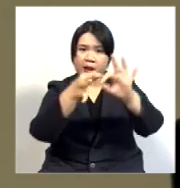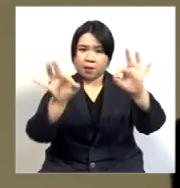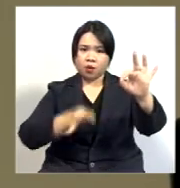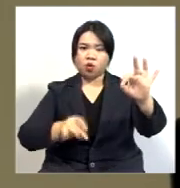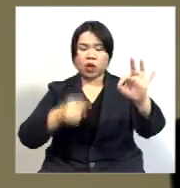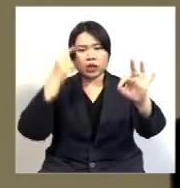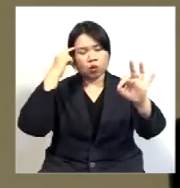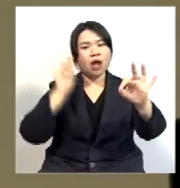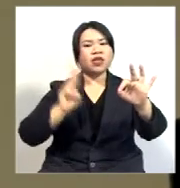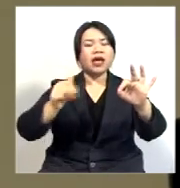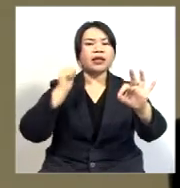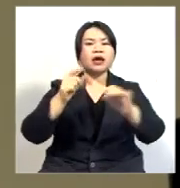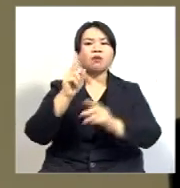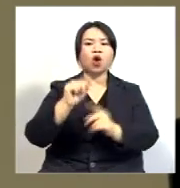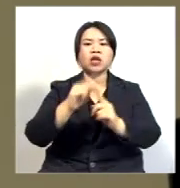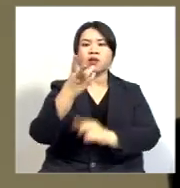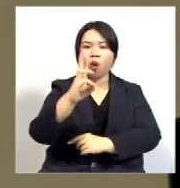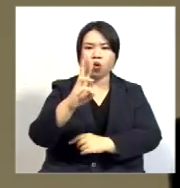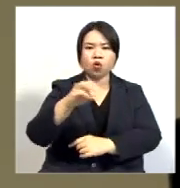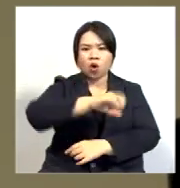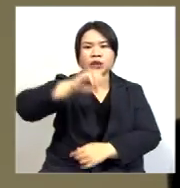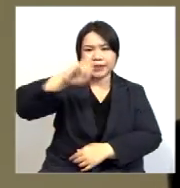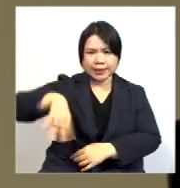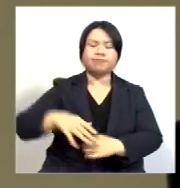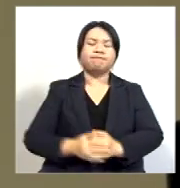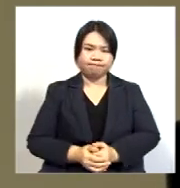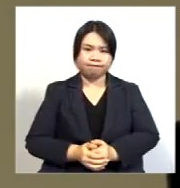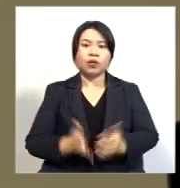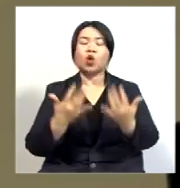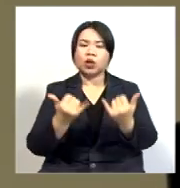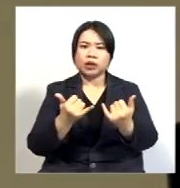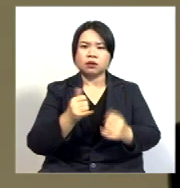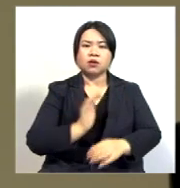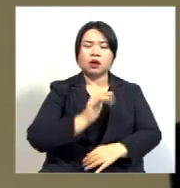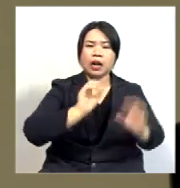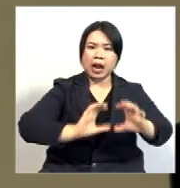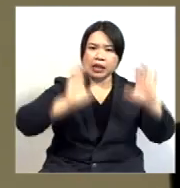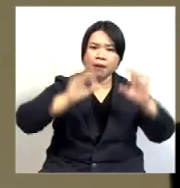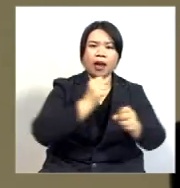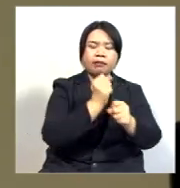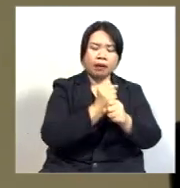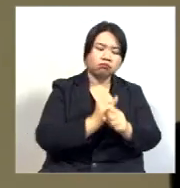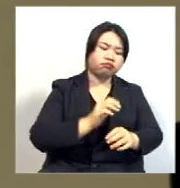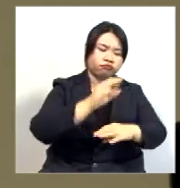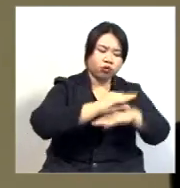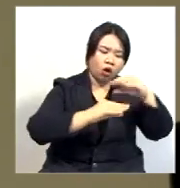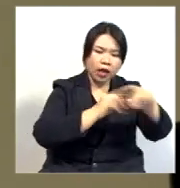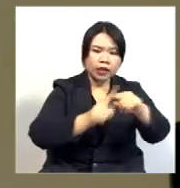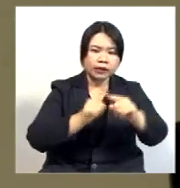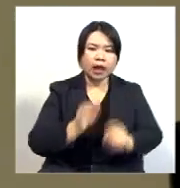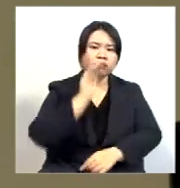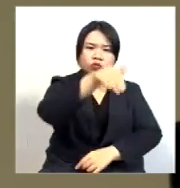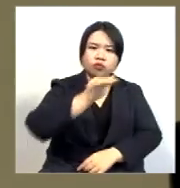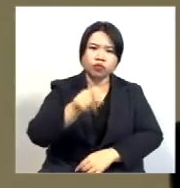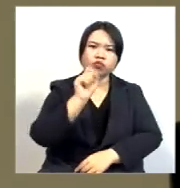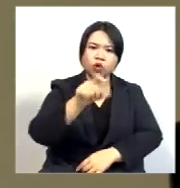ป็นสัญญาเดิมข้อ16ตัดทิ้งไปเลยไม่มีเพราะฉะนั้นต่อไปนี้รัฐสร้างทางแข่งขันกี่สายก็ได้พรุ่งนี้มะรืนนี้สร้างท